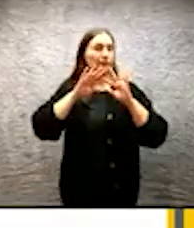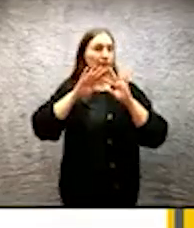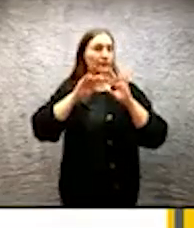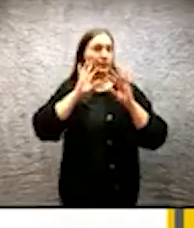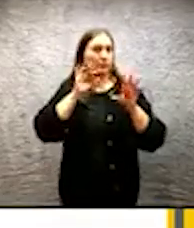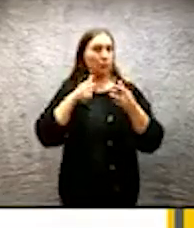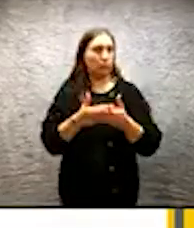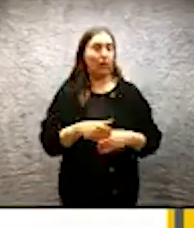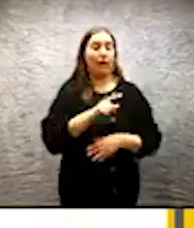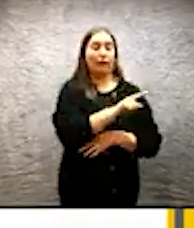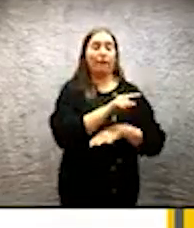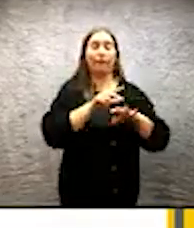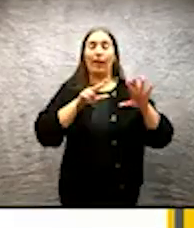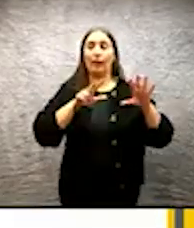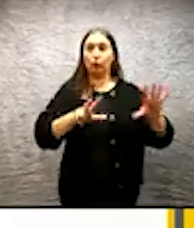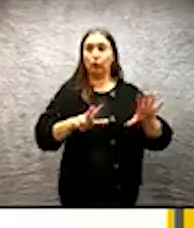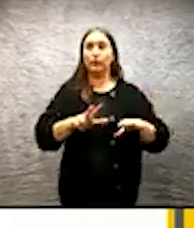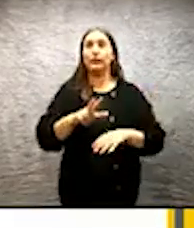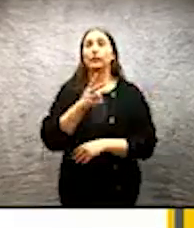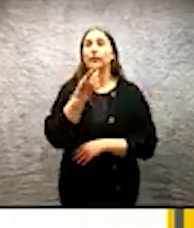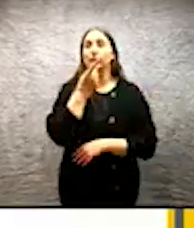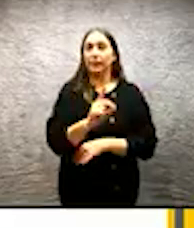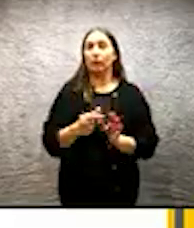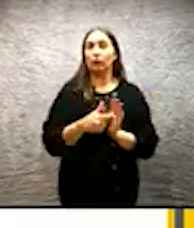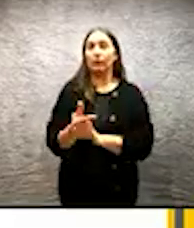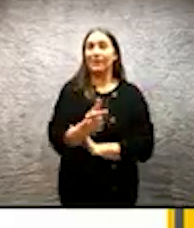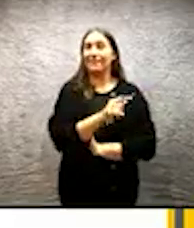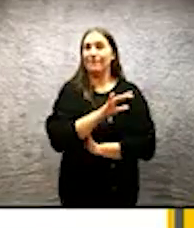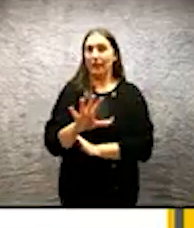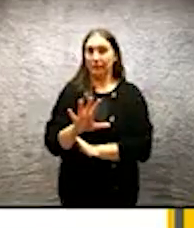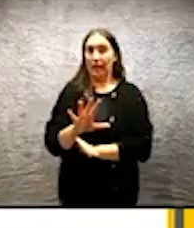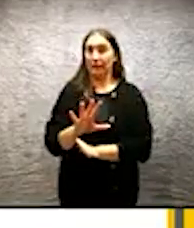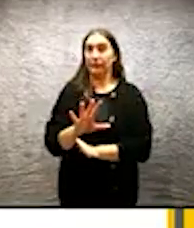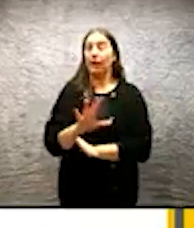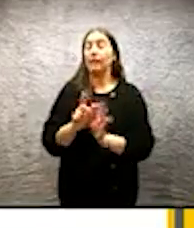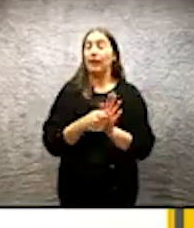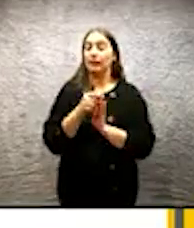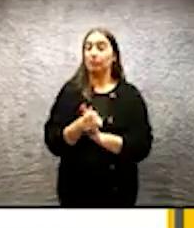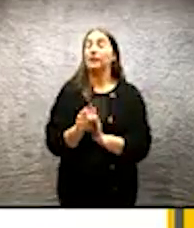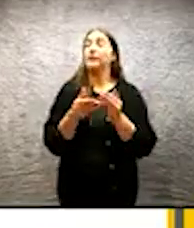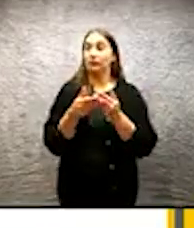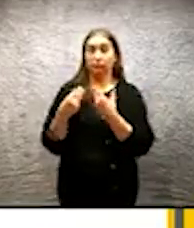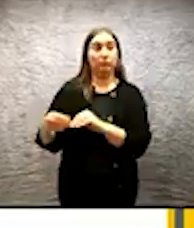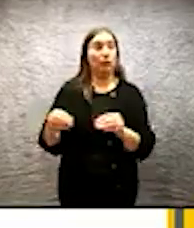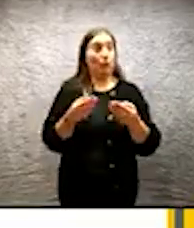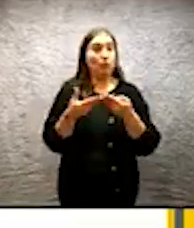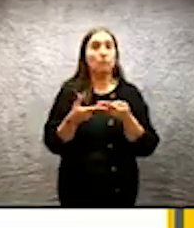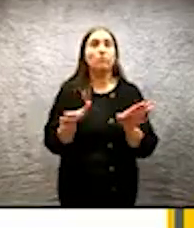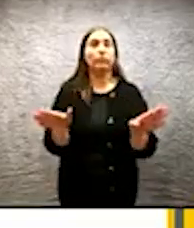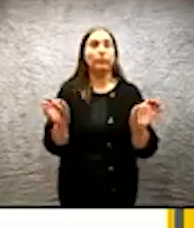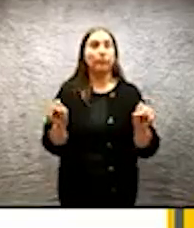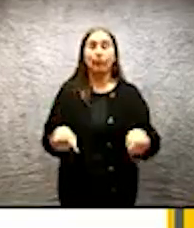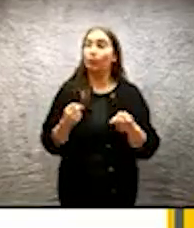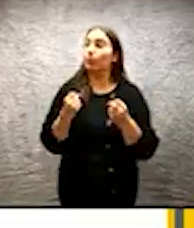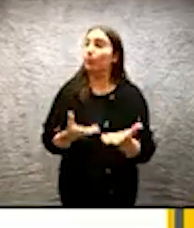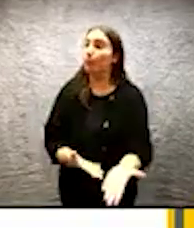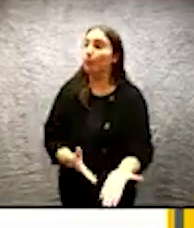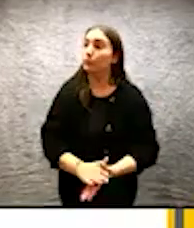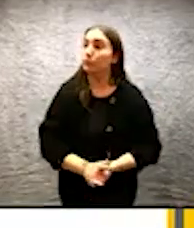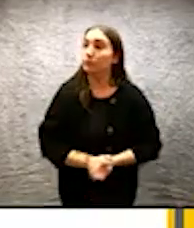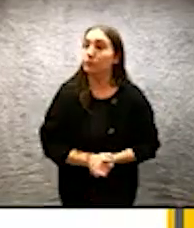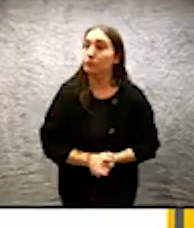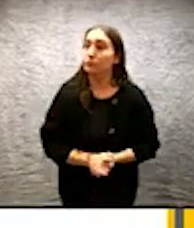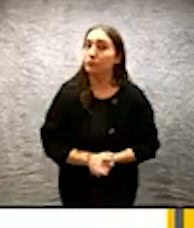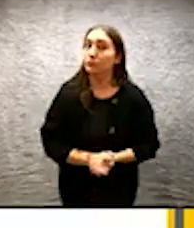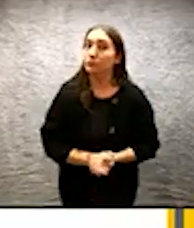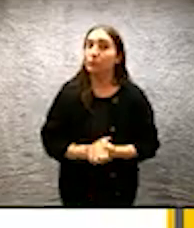le dimanche 28 décembre 2025 comme ouverture de nos commerces le dimanche.